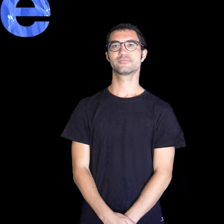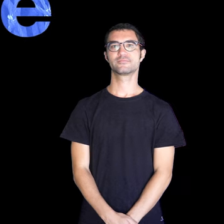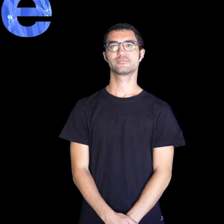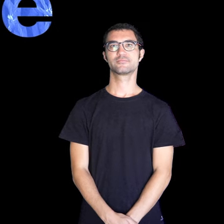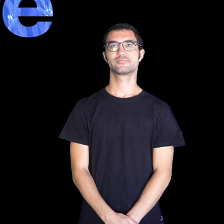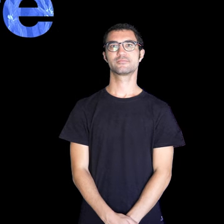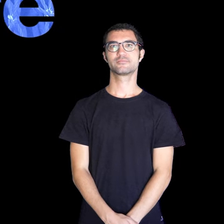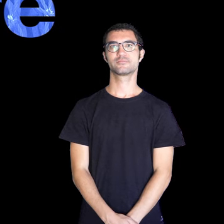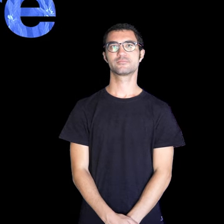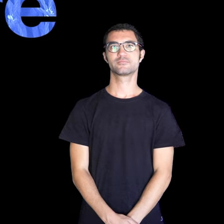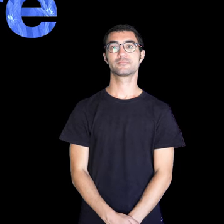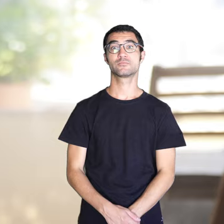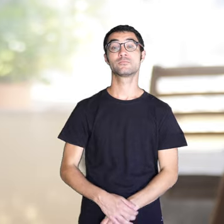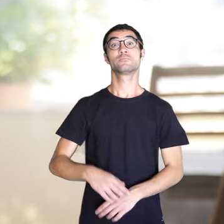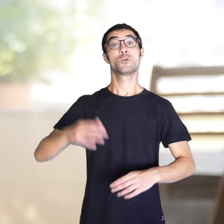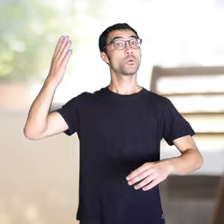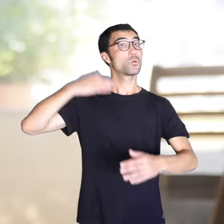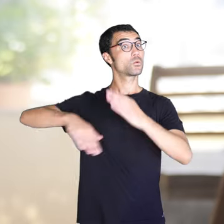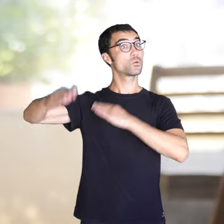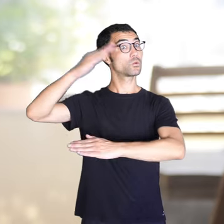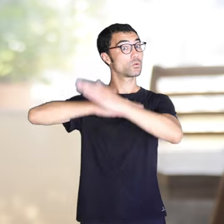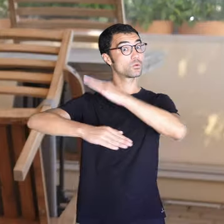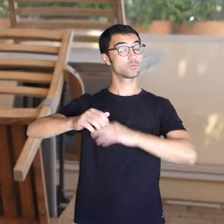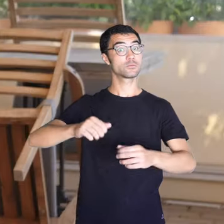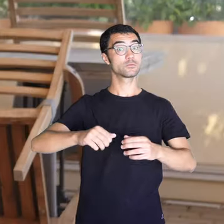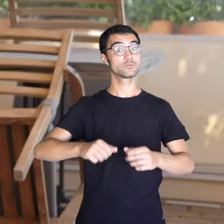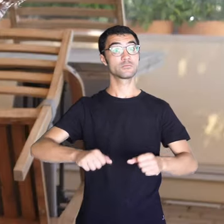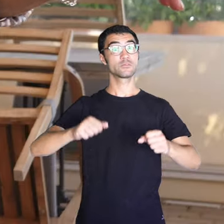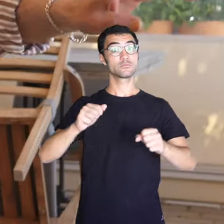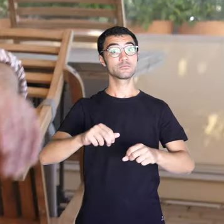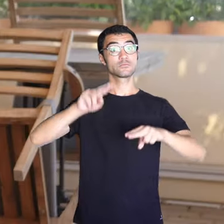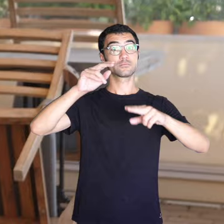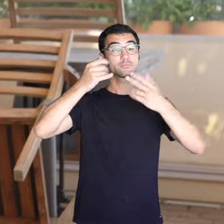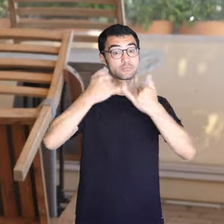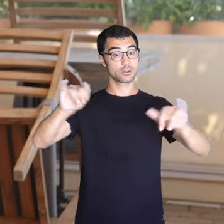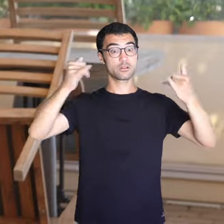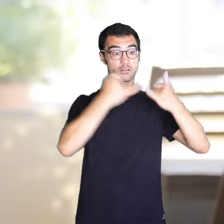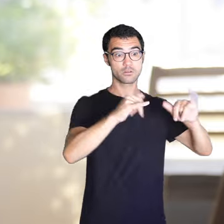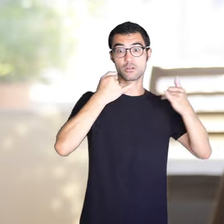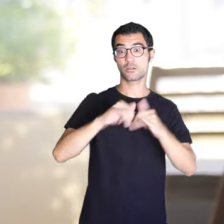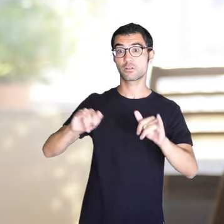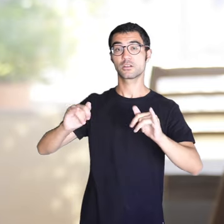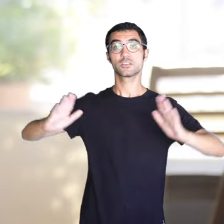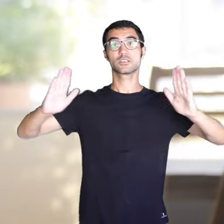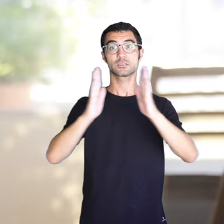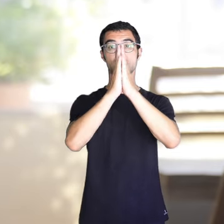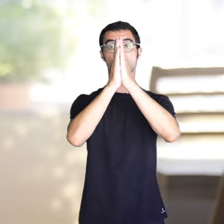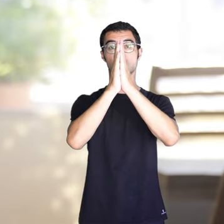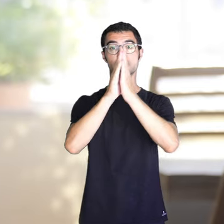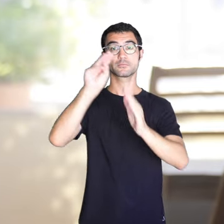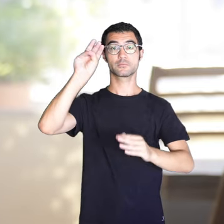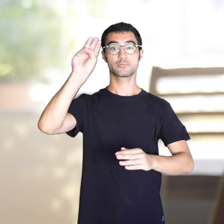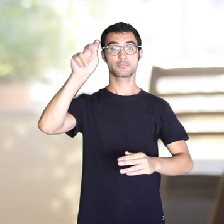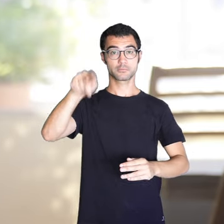Per tot el port, Sant Pere era Sant Pere, no li podien tocar. I a Sant Pere les barques no sortien a la mà. Anàvem amb una barca de bou